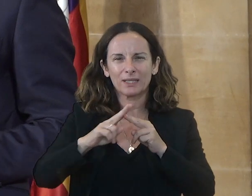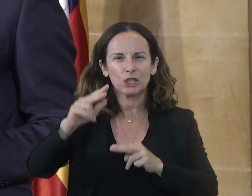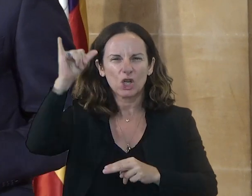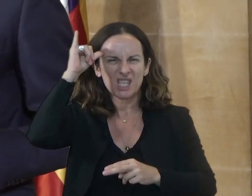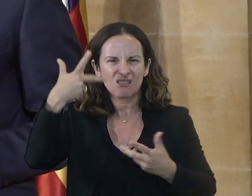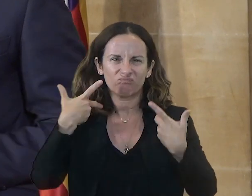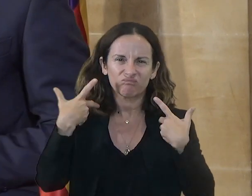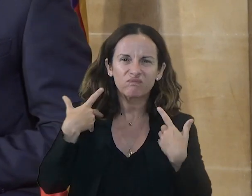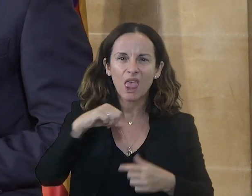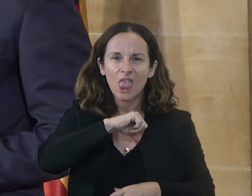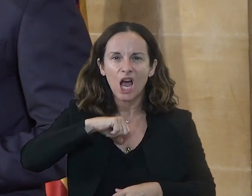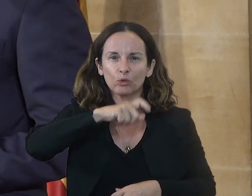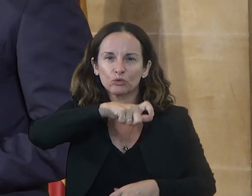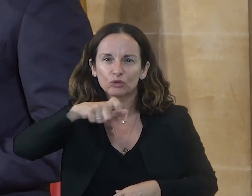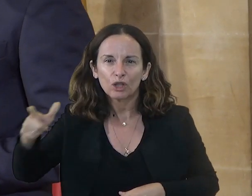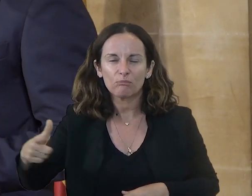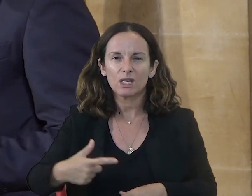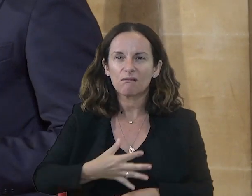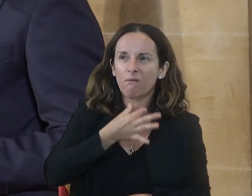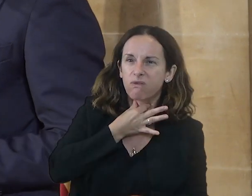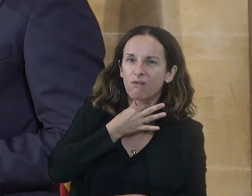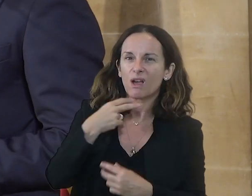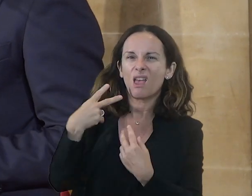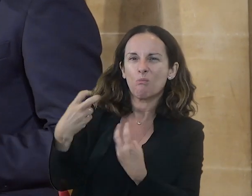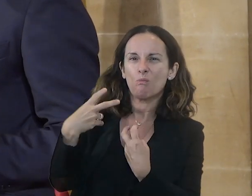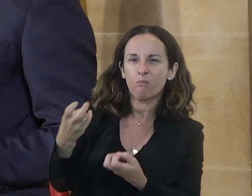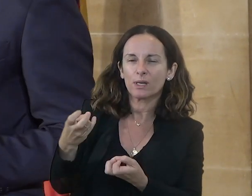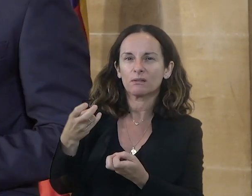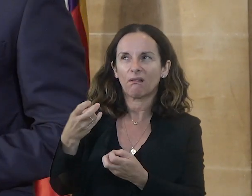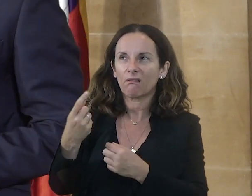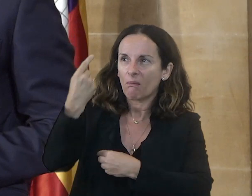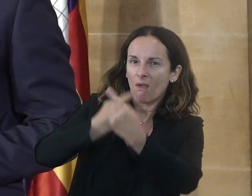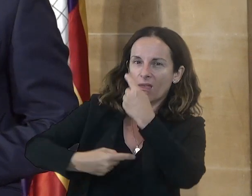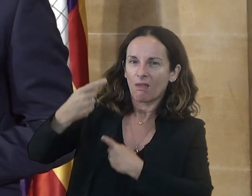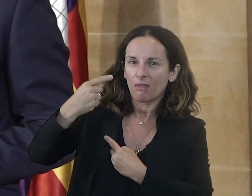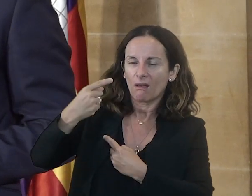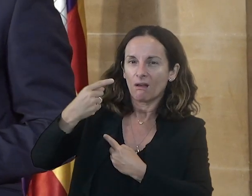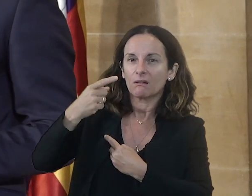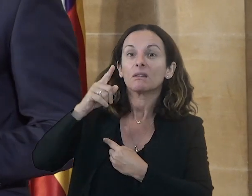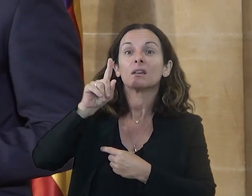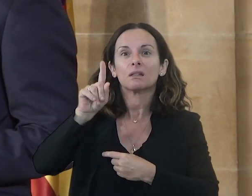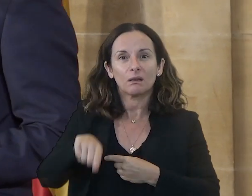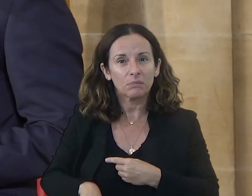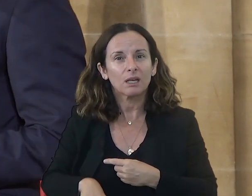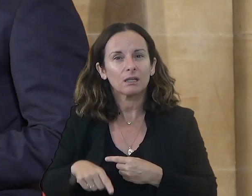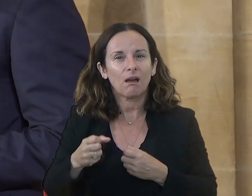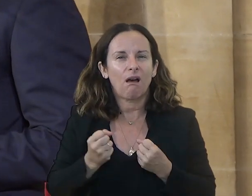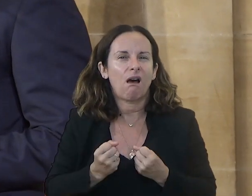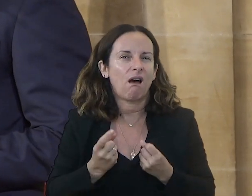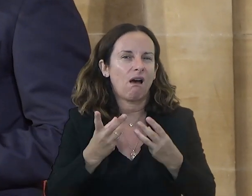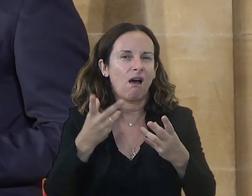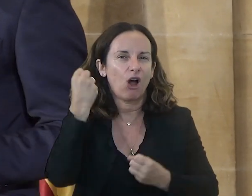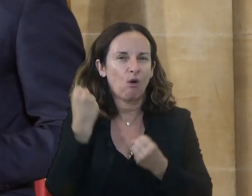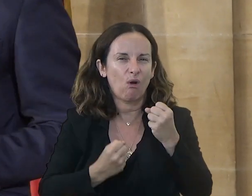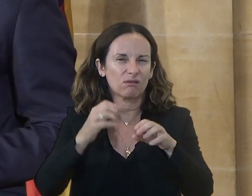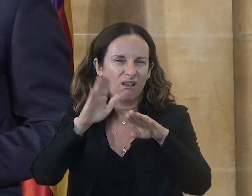anys han patit les polítiques d'esquerres, aquells autònoms i assalariats ofegats per imposts, ofegats per les imposicions